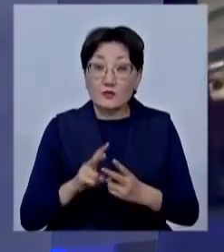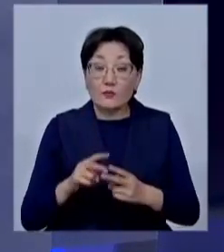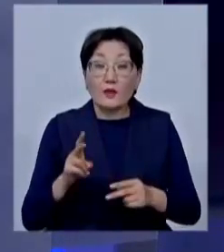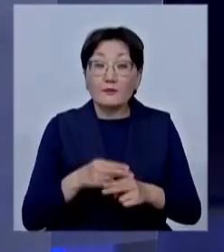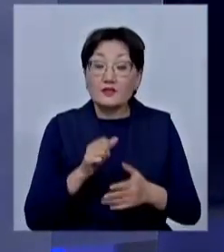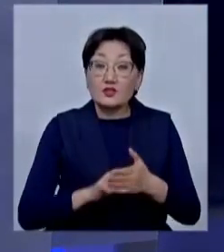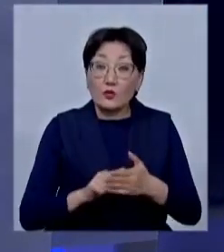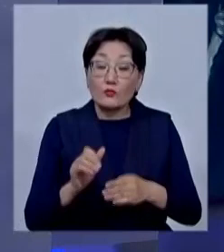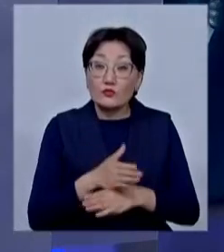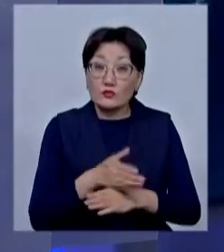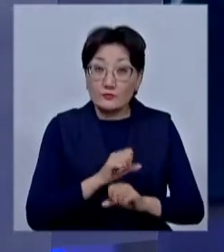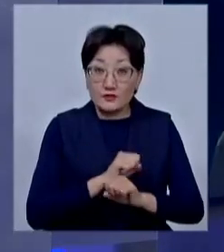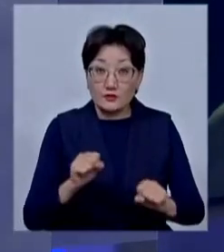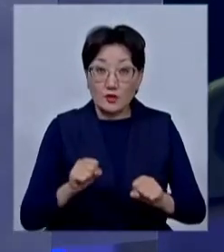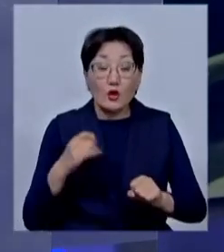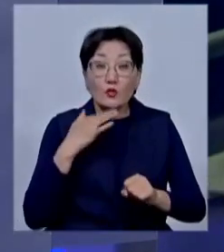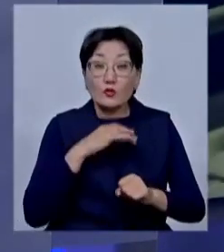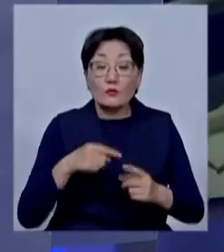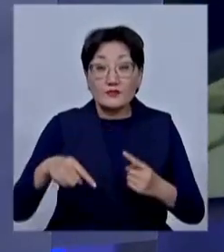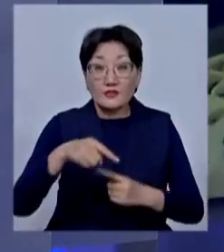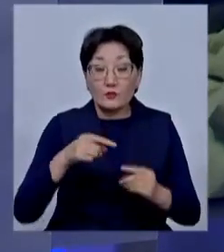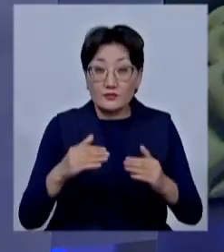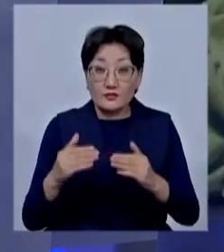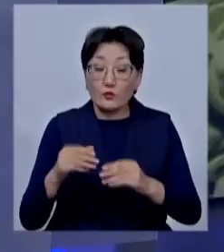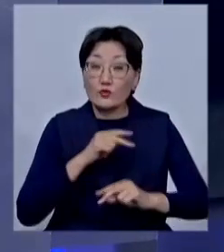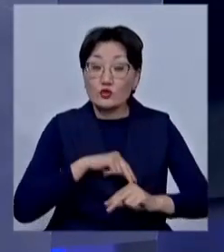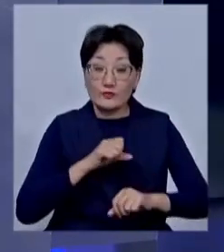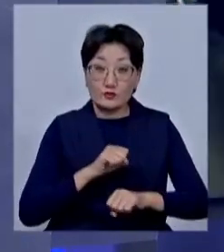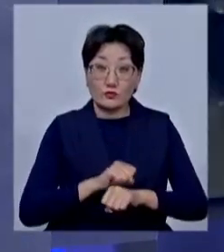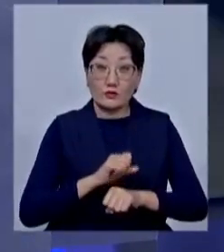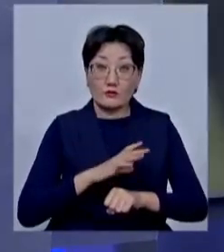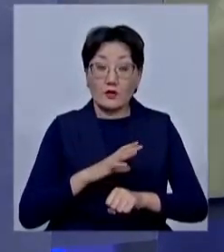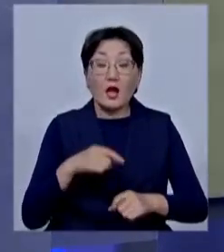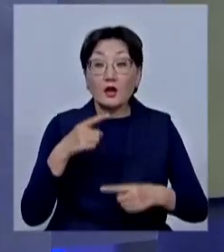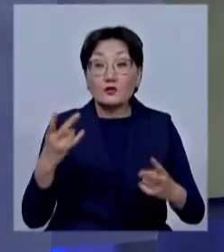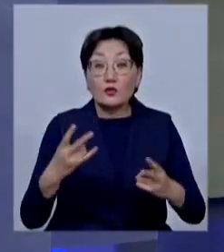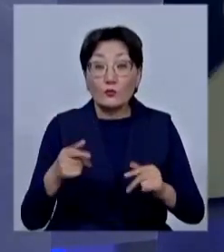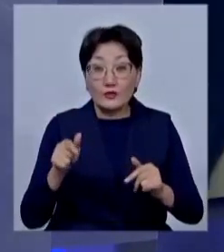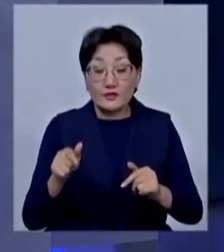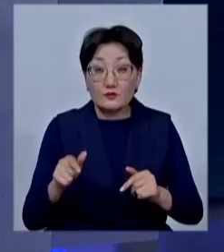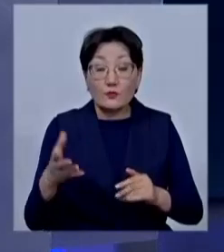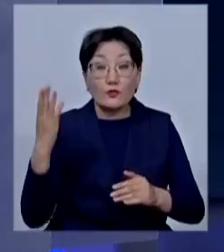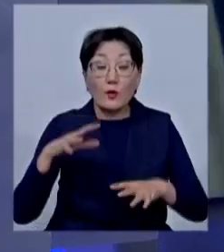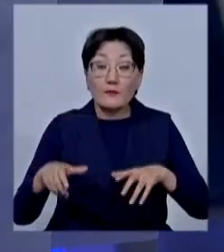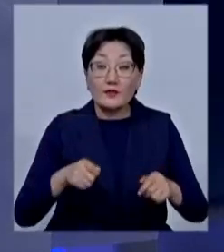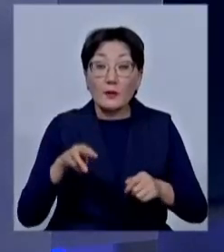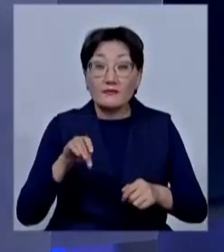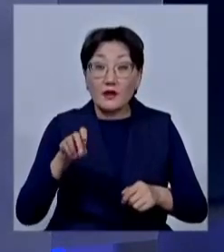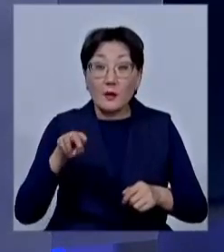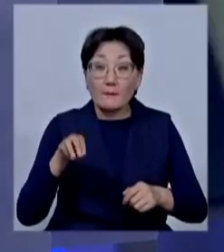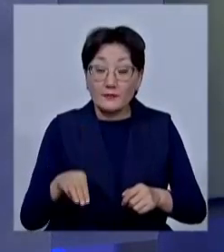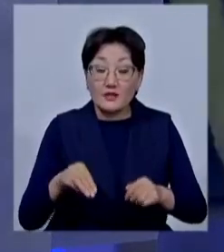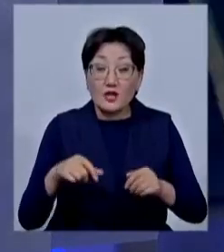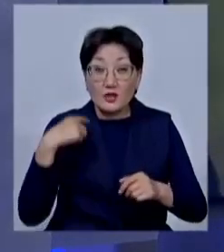себепсіз көшеге шығуға да болмайды. Көптеген кәсіпкерлік нысандар жұмысын тоқтатты. Айта кетейін, осы елдің бұрынғы президенті Дональд